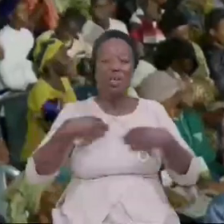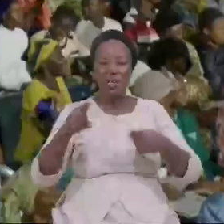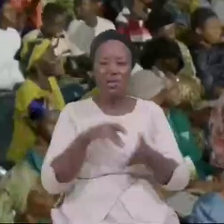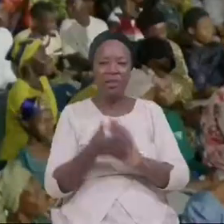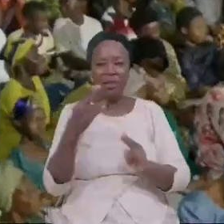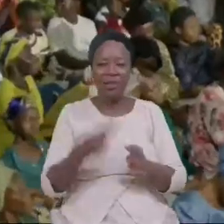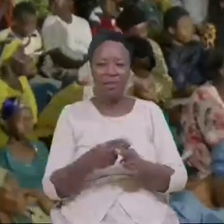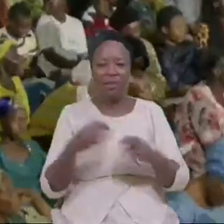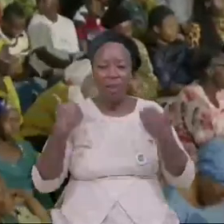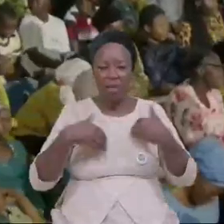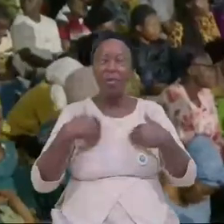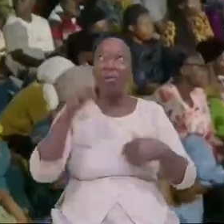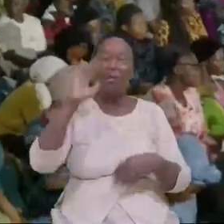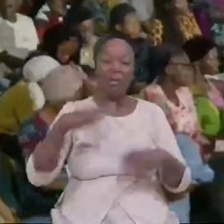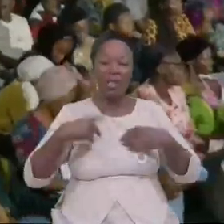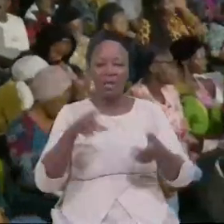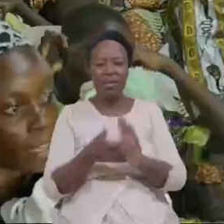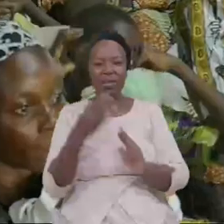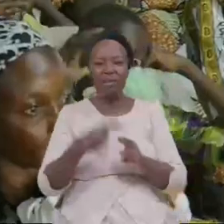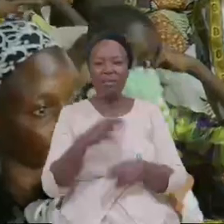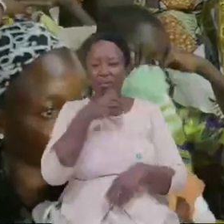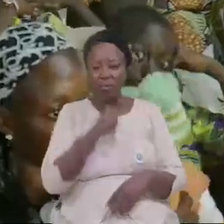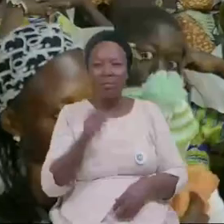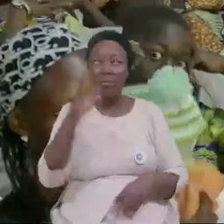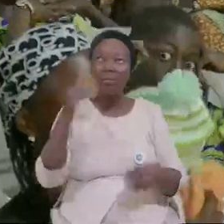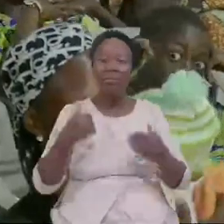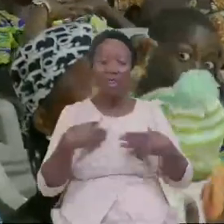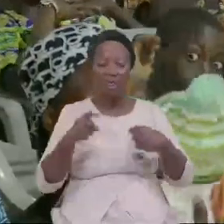Jeune, il va te guérir. Vieux, il va te guérir.